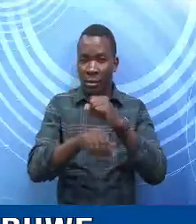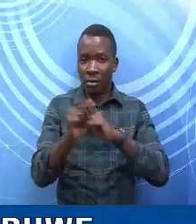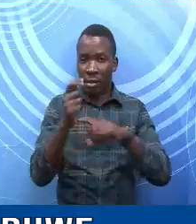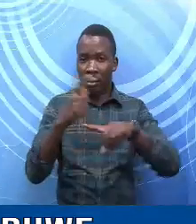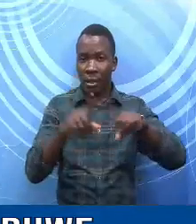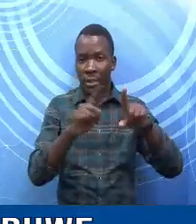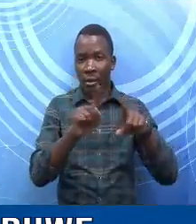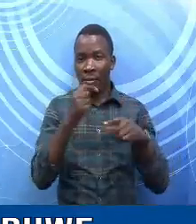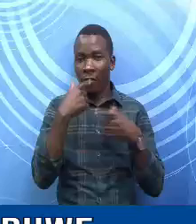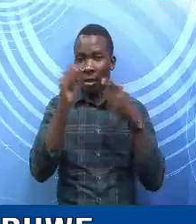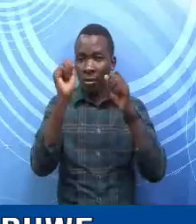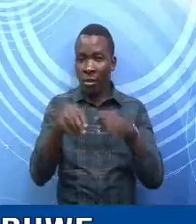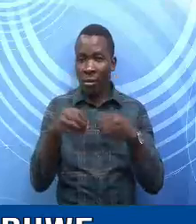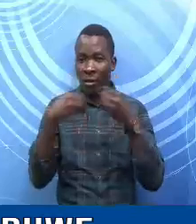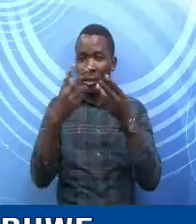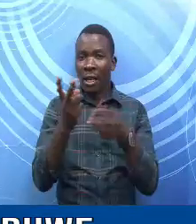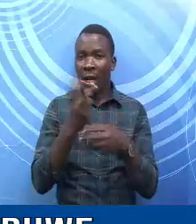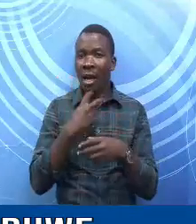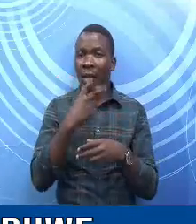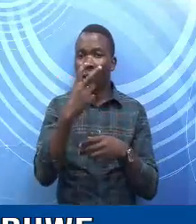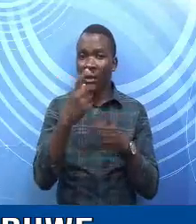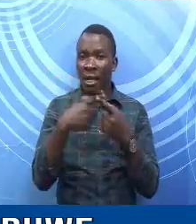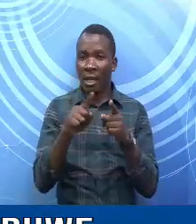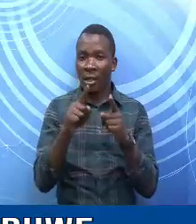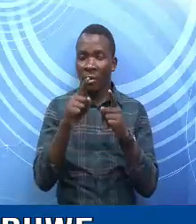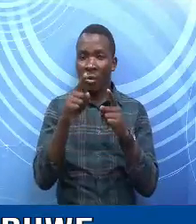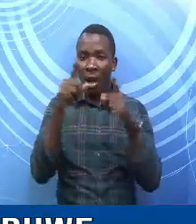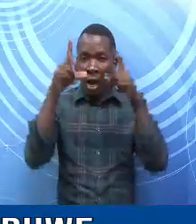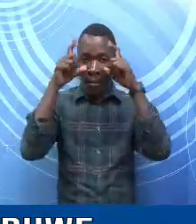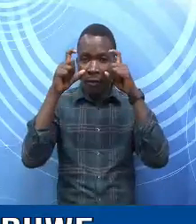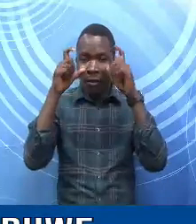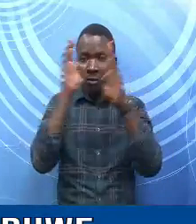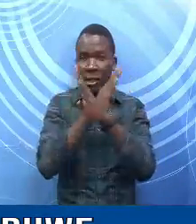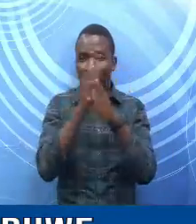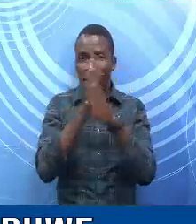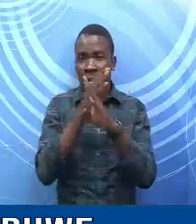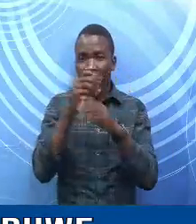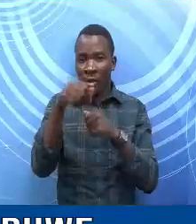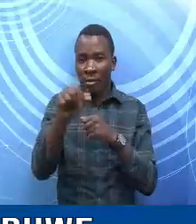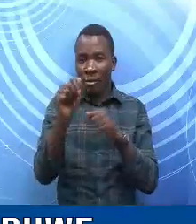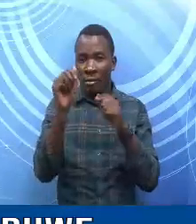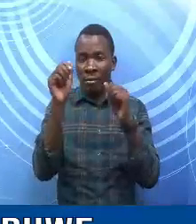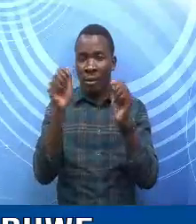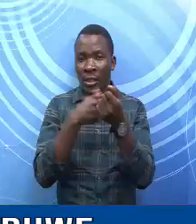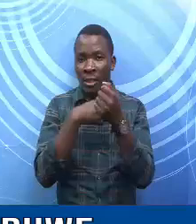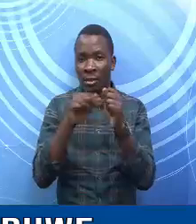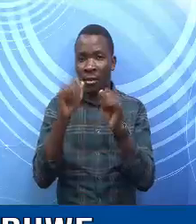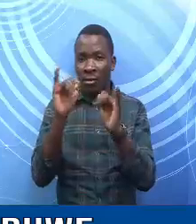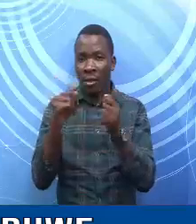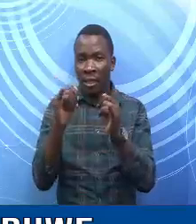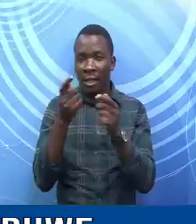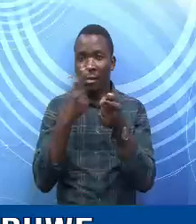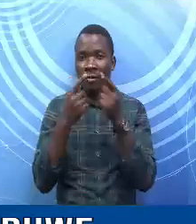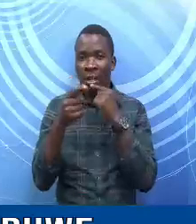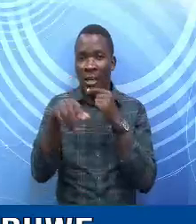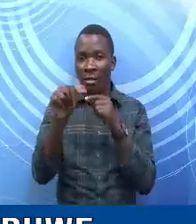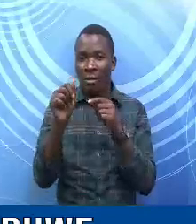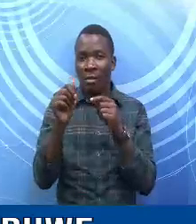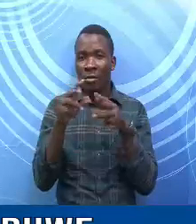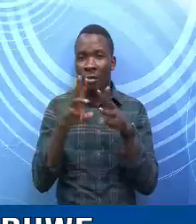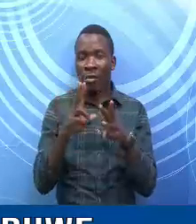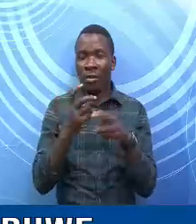bavuga ko bashobora kuduha amajwi ariko amashusho yabo tukayahisha, nubwo nabo bitaje kubakundira bitewe n'uko twagerageje gushaka kubavugisha mu buryo bw'amajwi